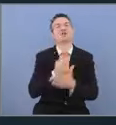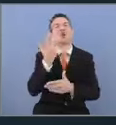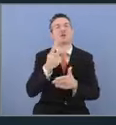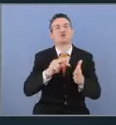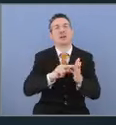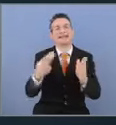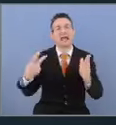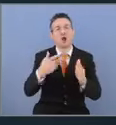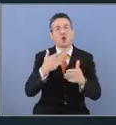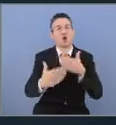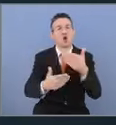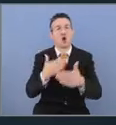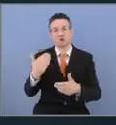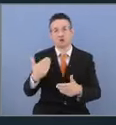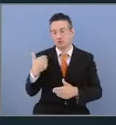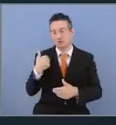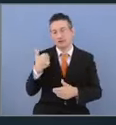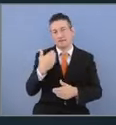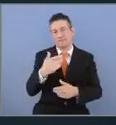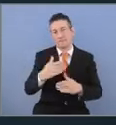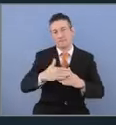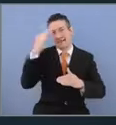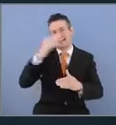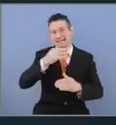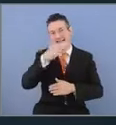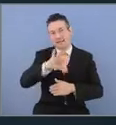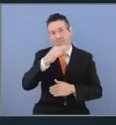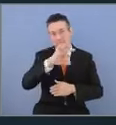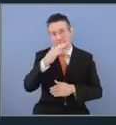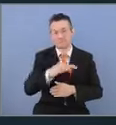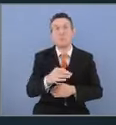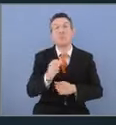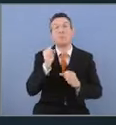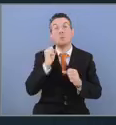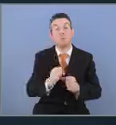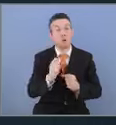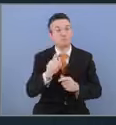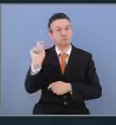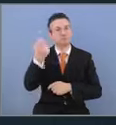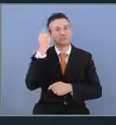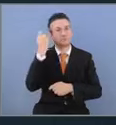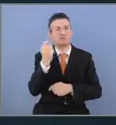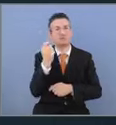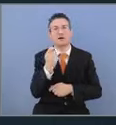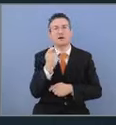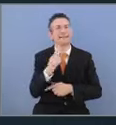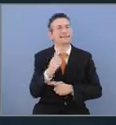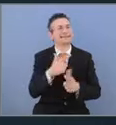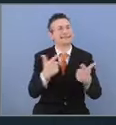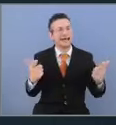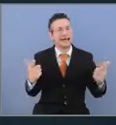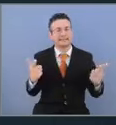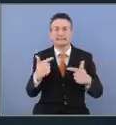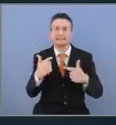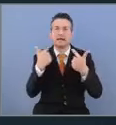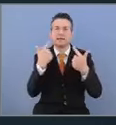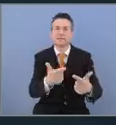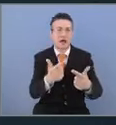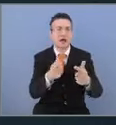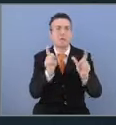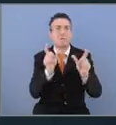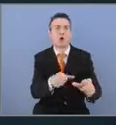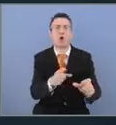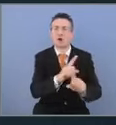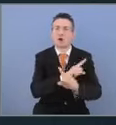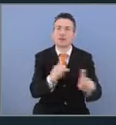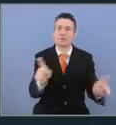abbiamo parlato, e soprattutto vincerle provando a non lasciare indietro nessuno, cioè ponendoci l'obiettivo non solo